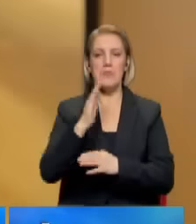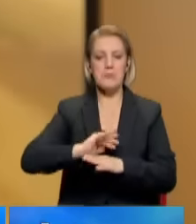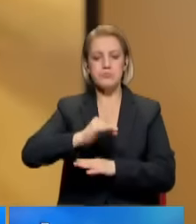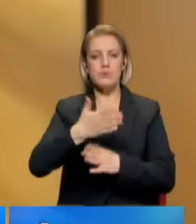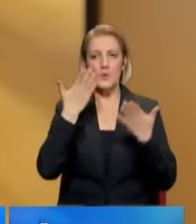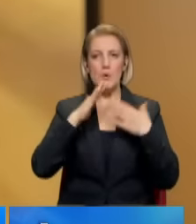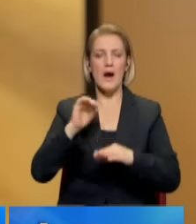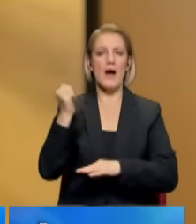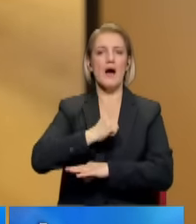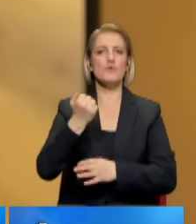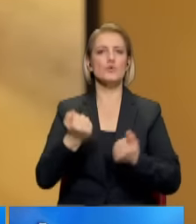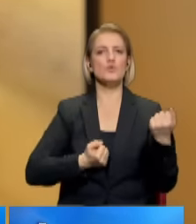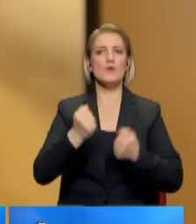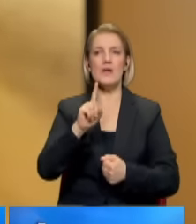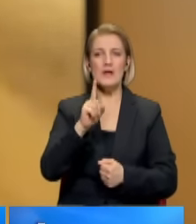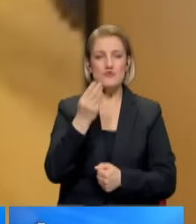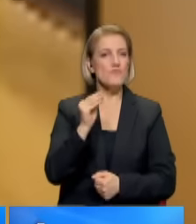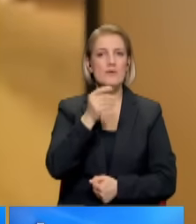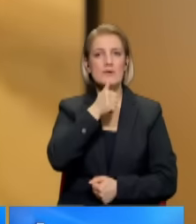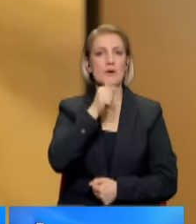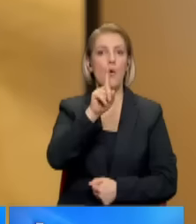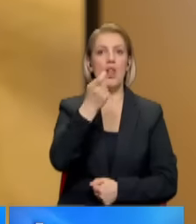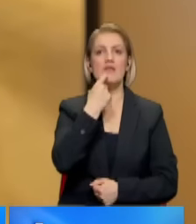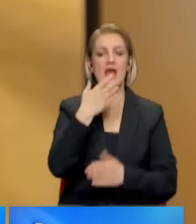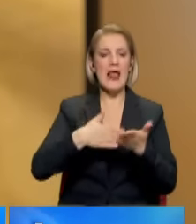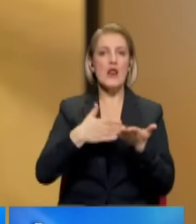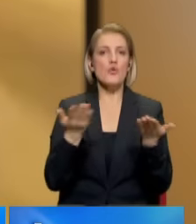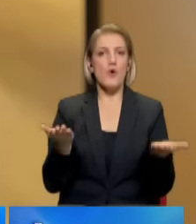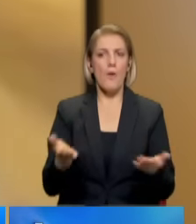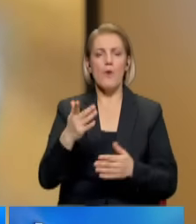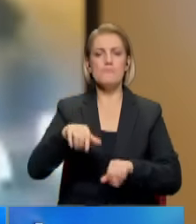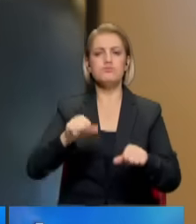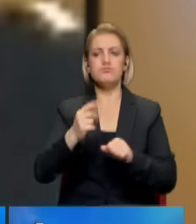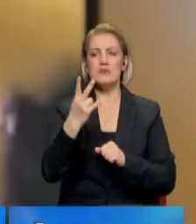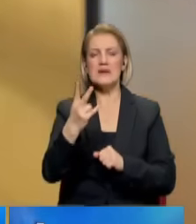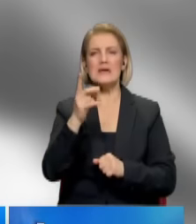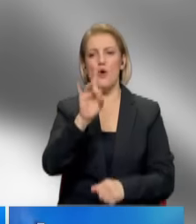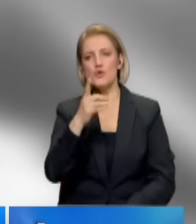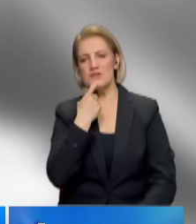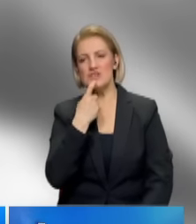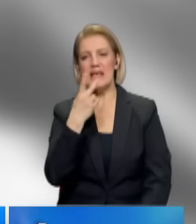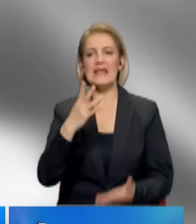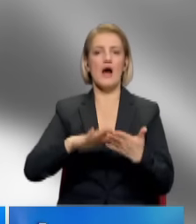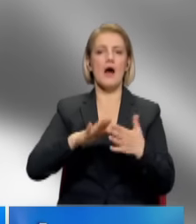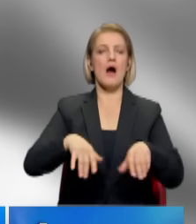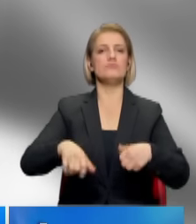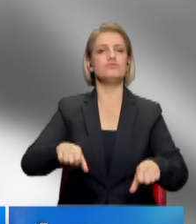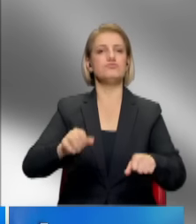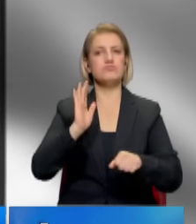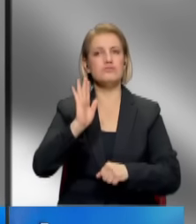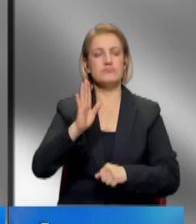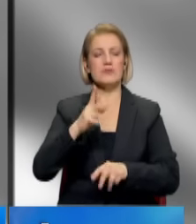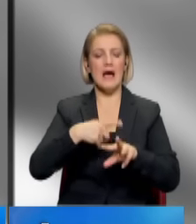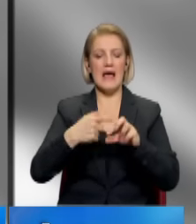tümsek. Kamyonu kullanan sürücü 16 yaşındaydı, yani ehliyetsizdi. Motosiklette de 14 yaşında iki arkadaş vardı.